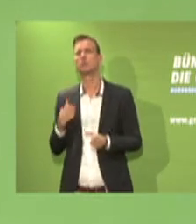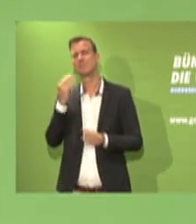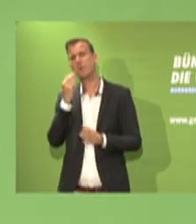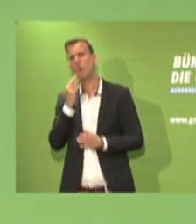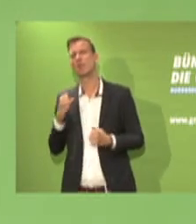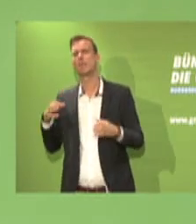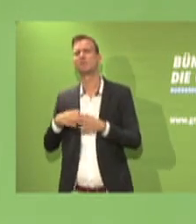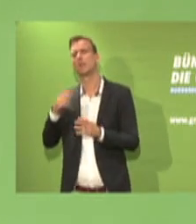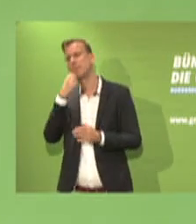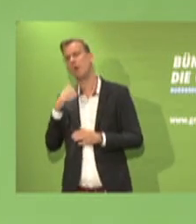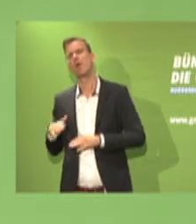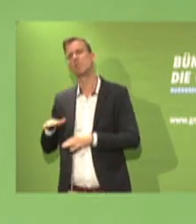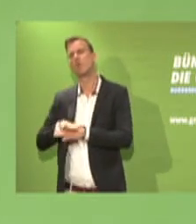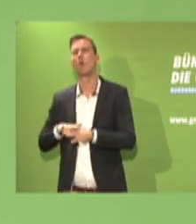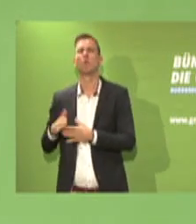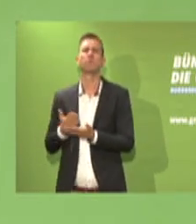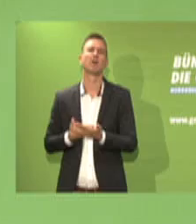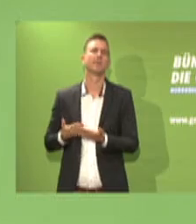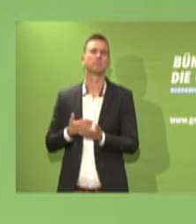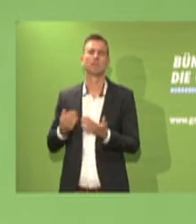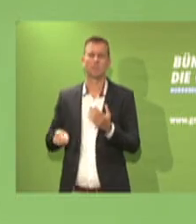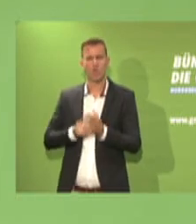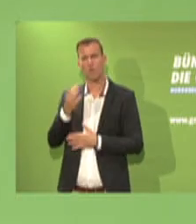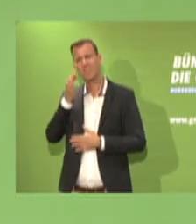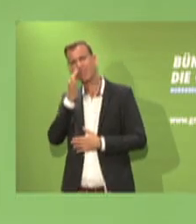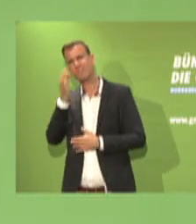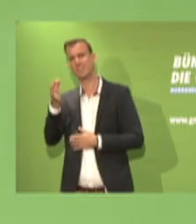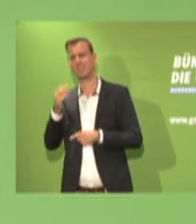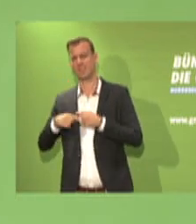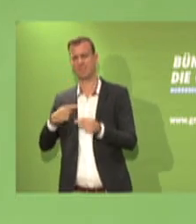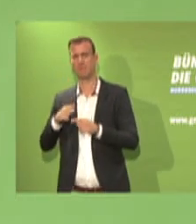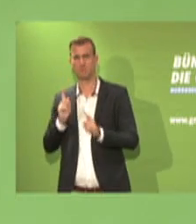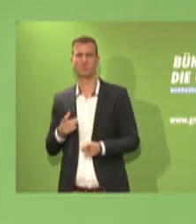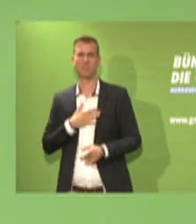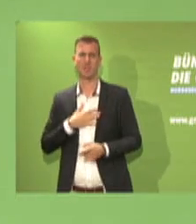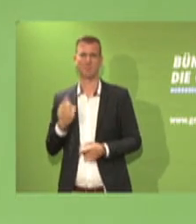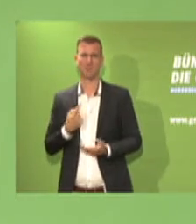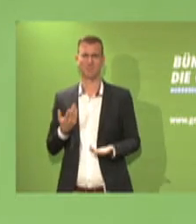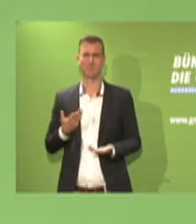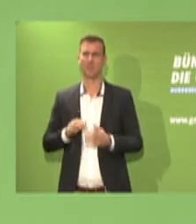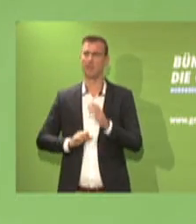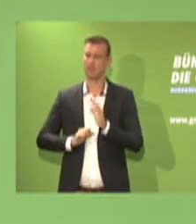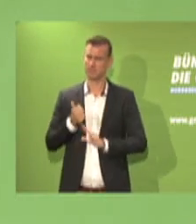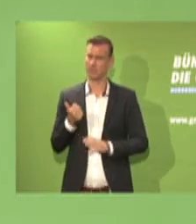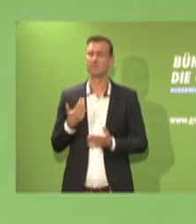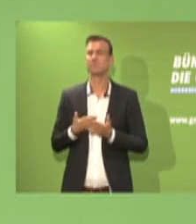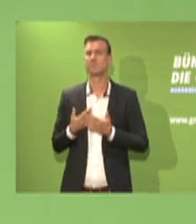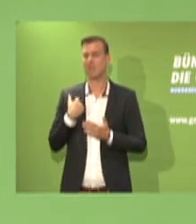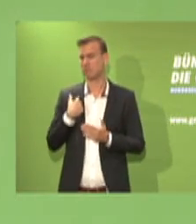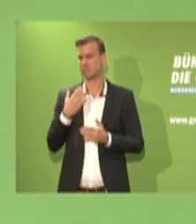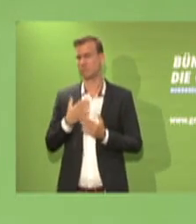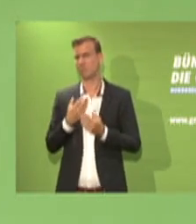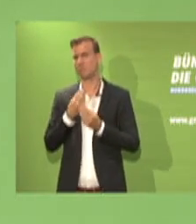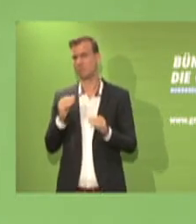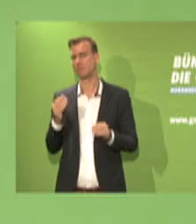Wohngemeinschaften, vielleicht im Bauernhof, auch das, was mal neue und innovative Ansätze sind, die wir brauchen. Denn gerade haben wir eben gehört von